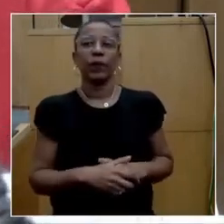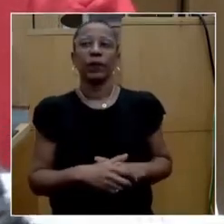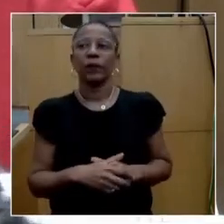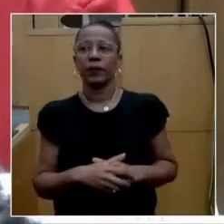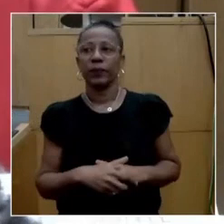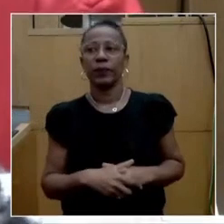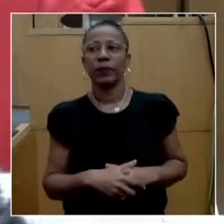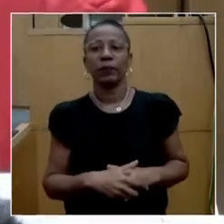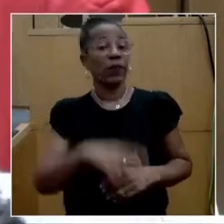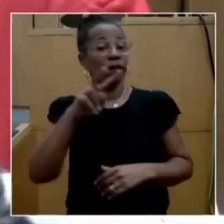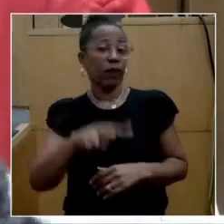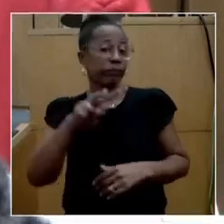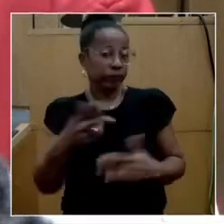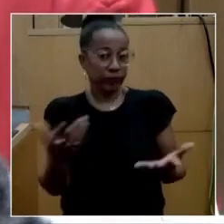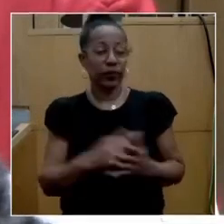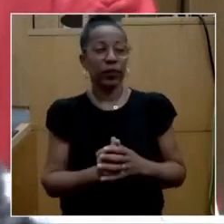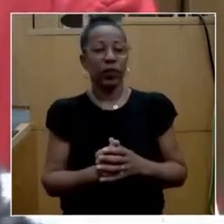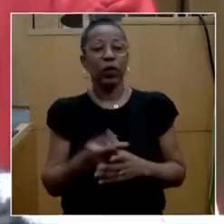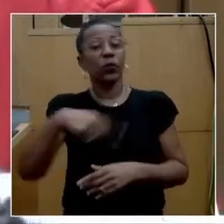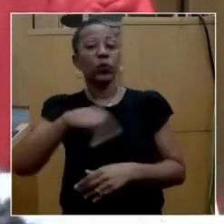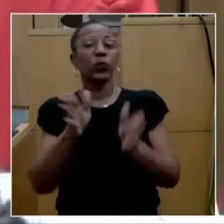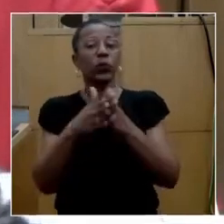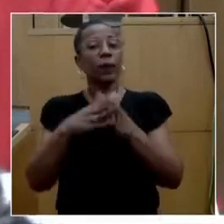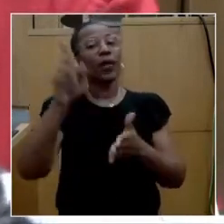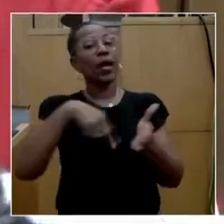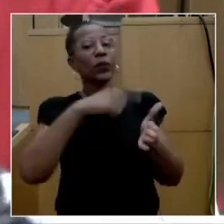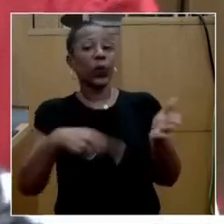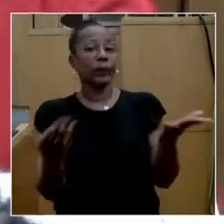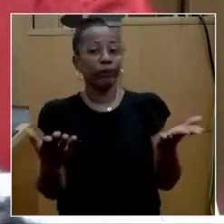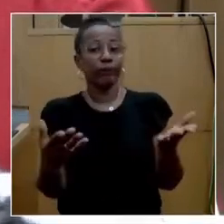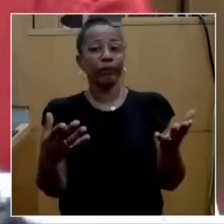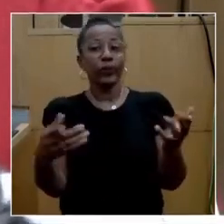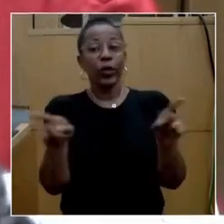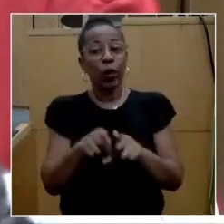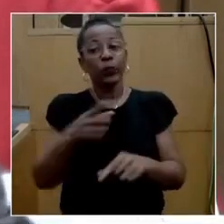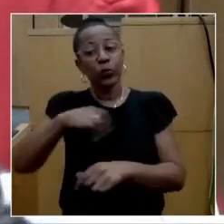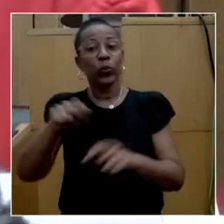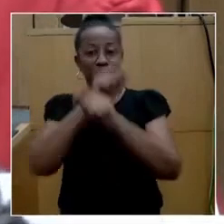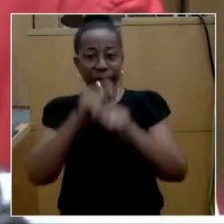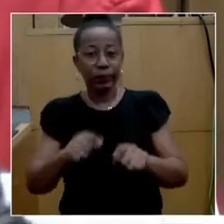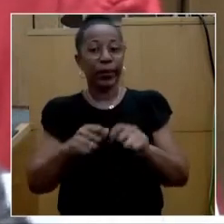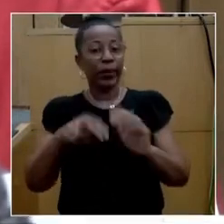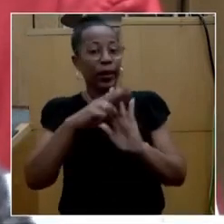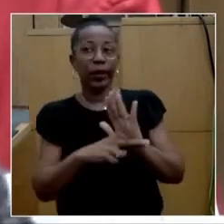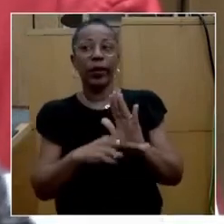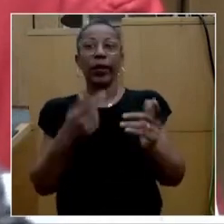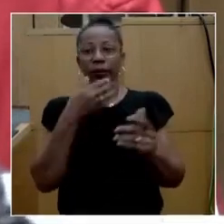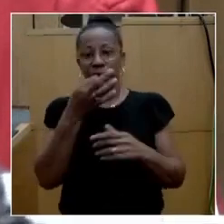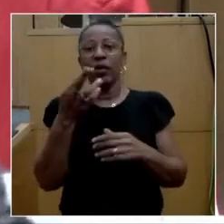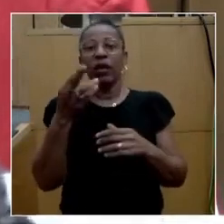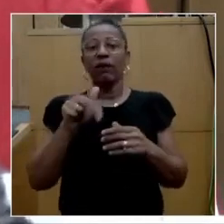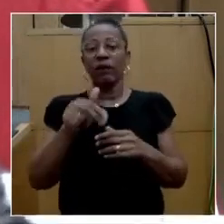Alors, c'est vrai, nous avons demandé l'annulation, et comme nous sommes respectueux des règles, le collègue disait, on va réinscrire cette question à l'ordre du